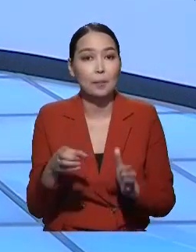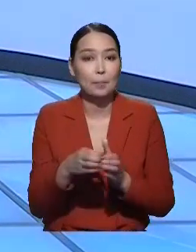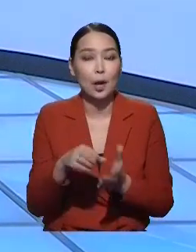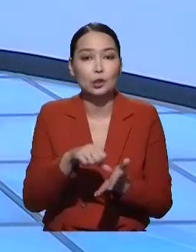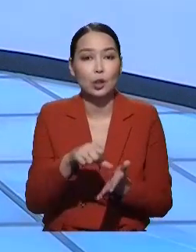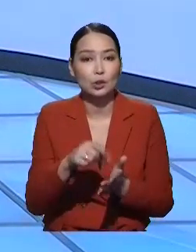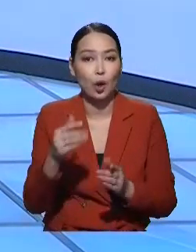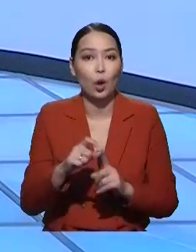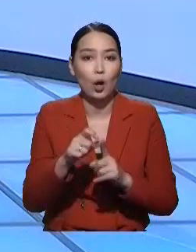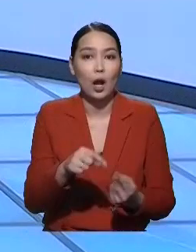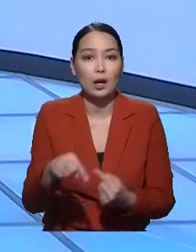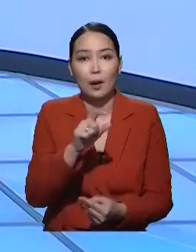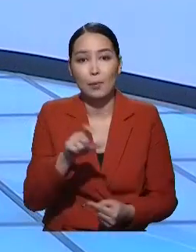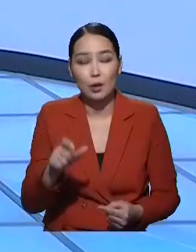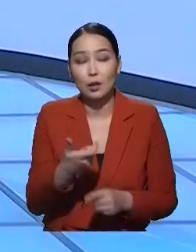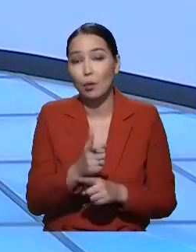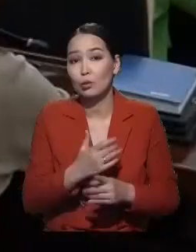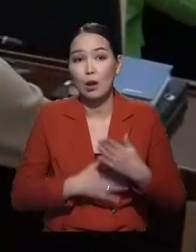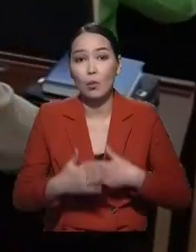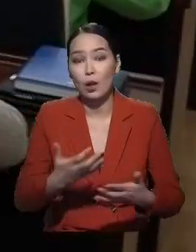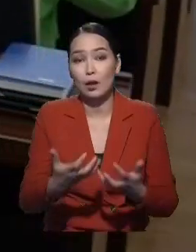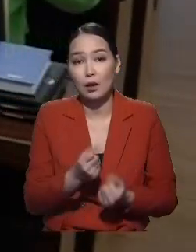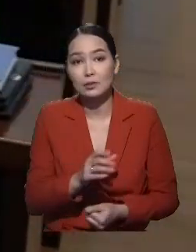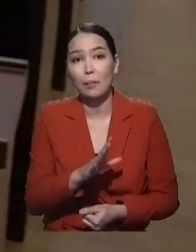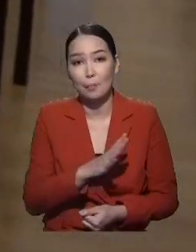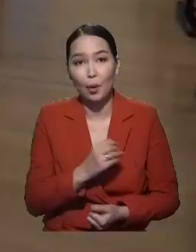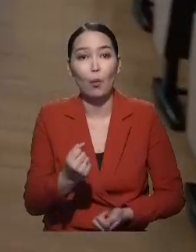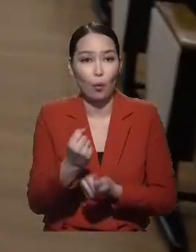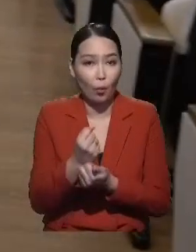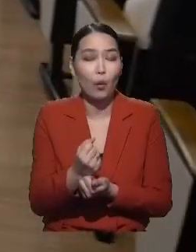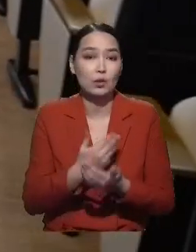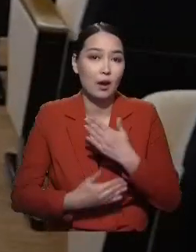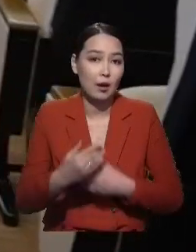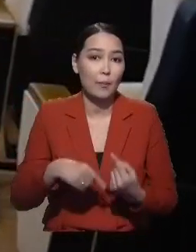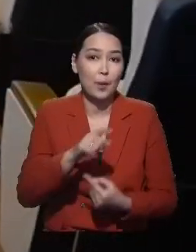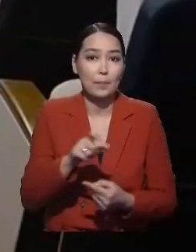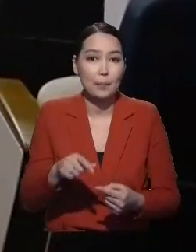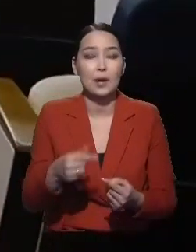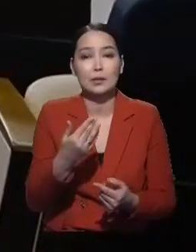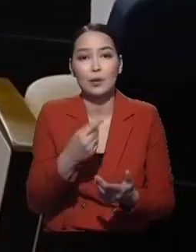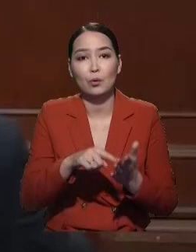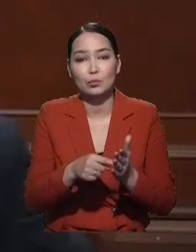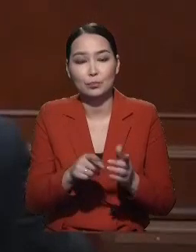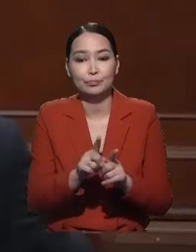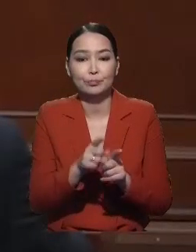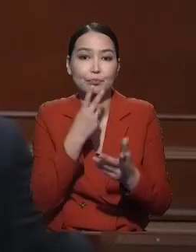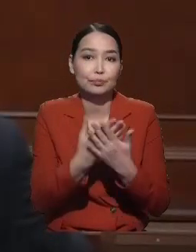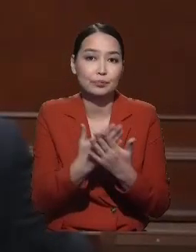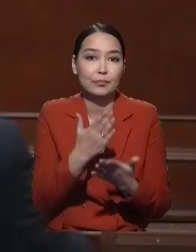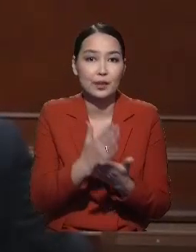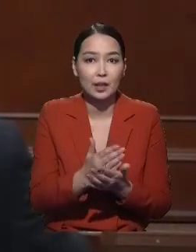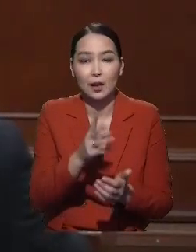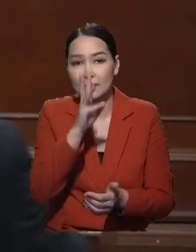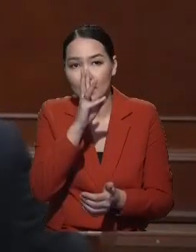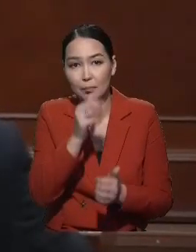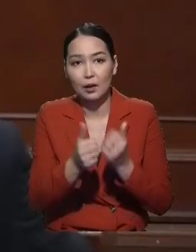фракциясының ұсынысын кәсіпкерлер қуана қолдады. Бұған дейін кәсіпкерлер бизнесін бірнеше нүктеге бөліп көрсететін, өйткені табысы көбейген сайын салық